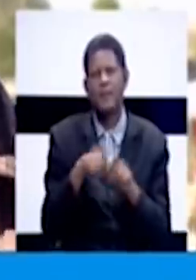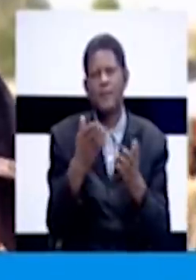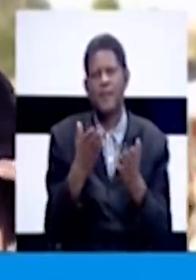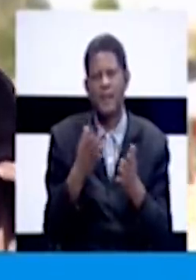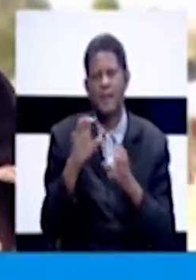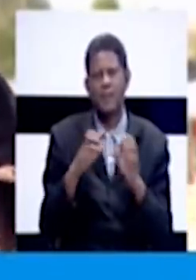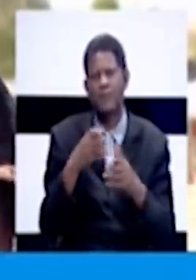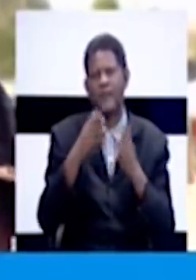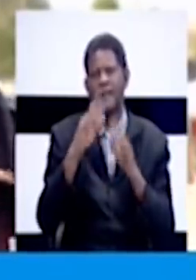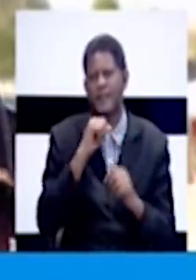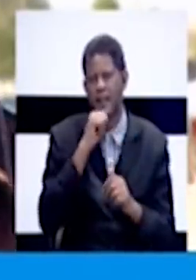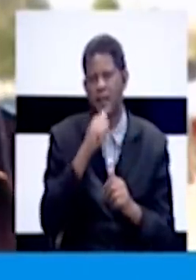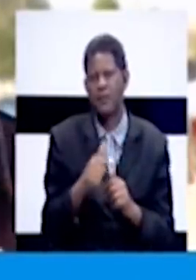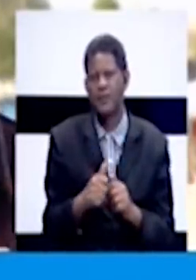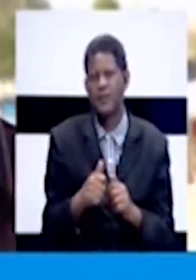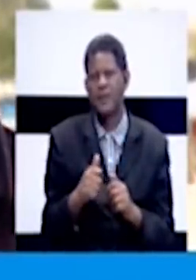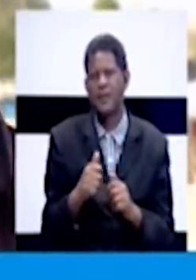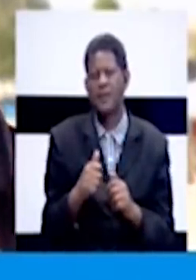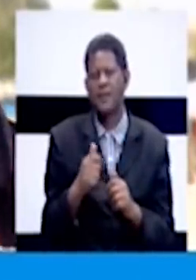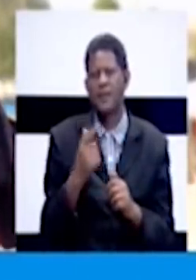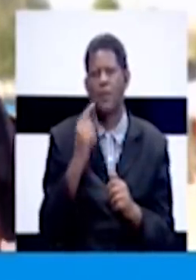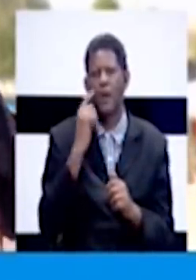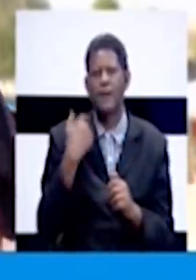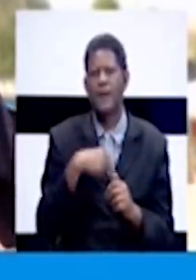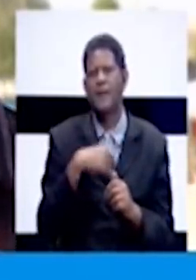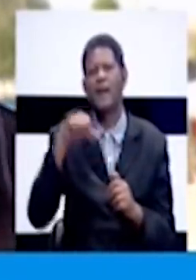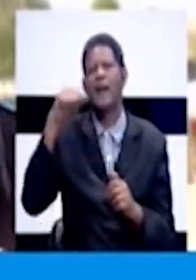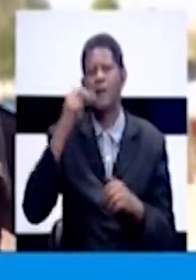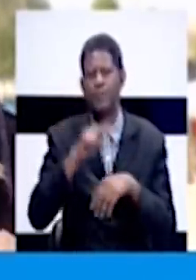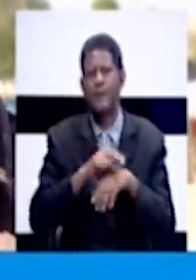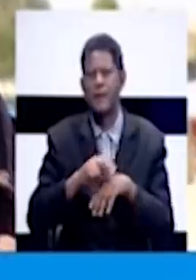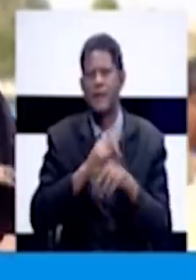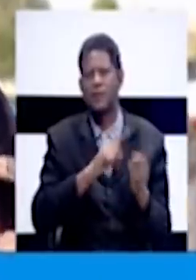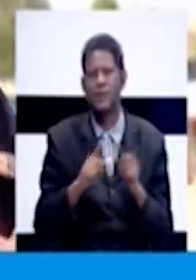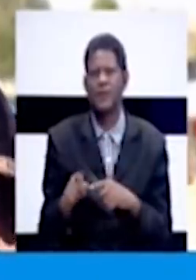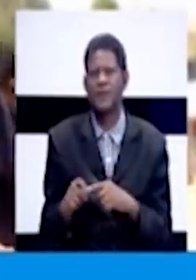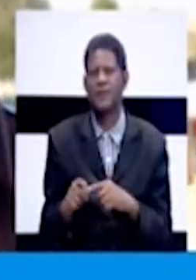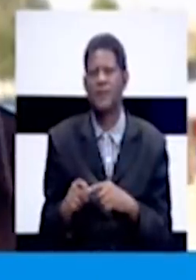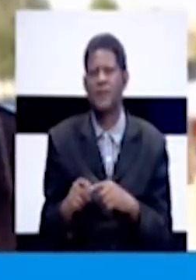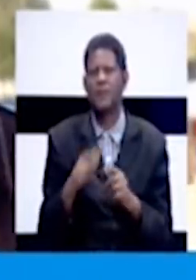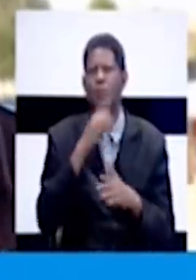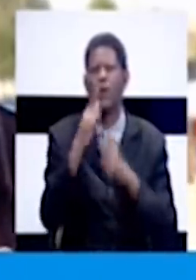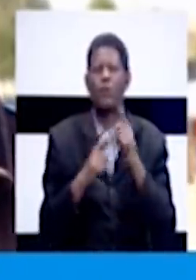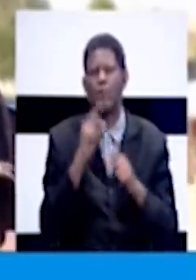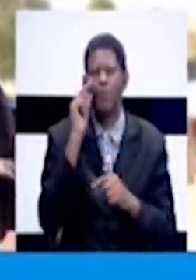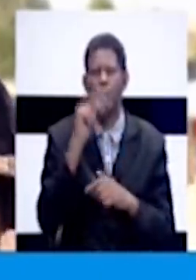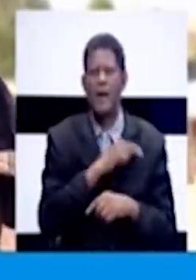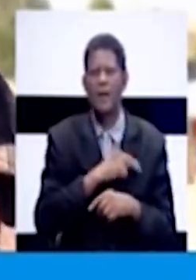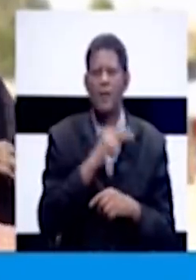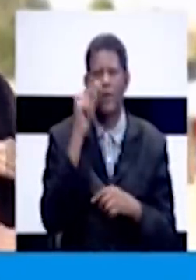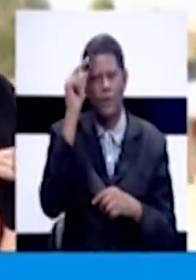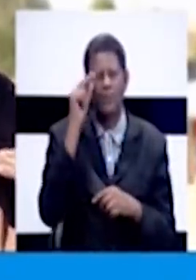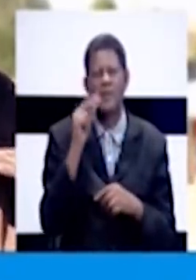ፍቓደኛታት ኣይንኾነ ኖ እንደልበዓልና ንኸልኦት ብሄር ብሄረሰባትን እውን ብቋንቋን ብባህለን